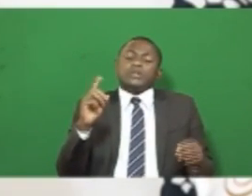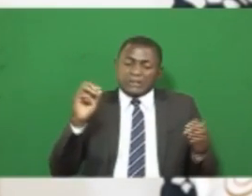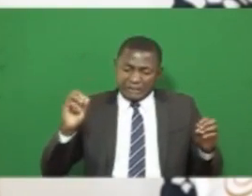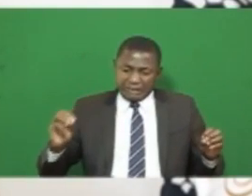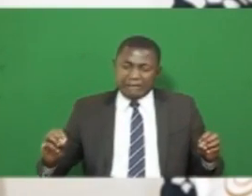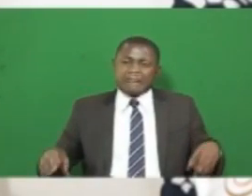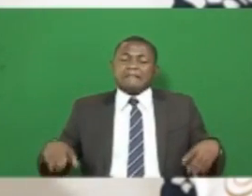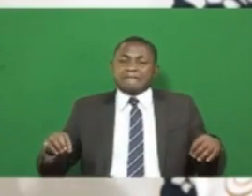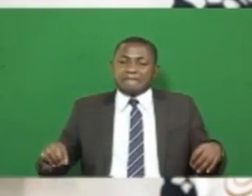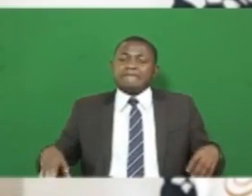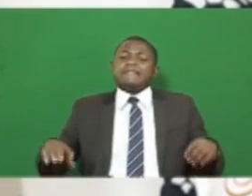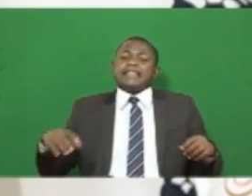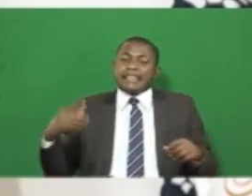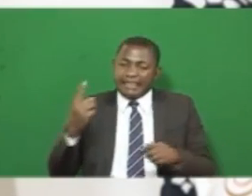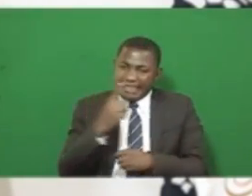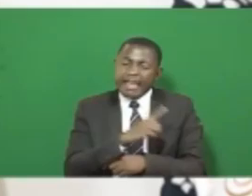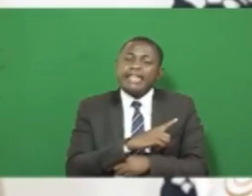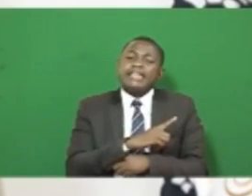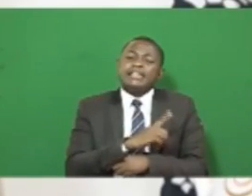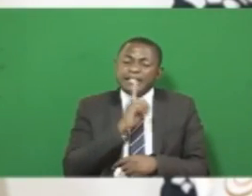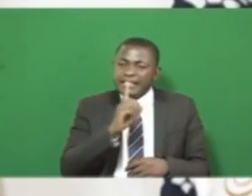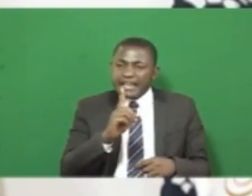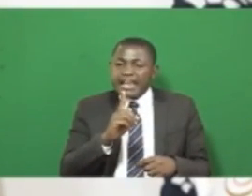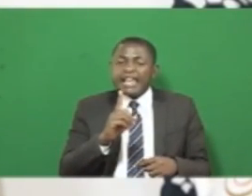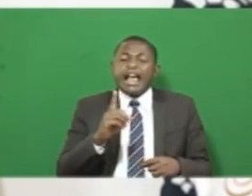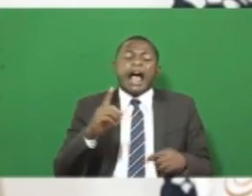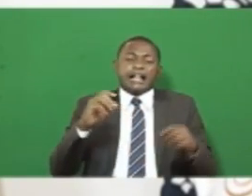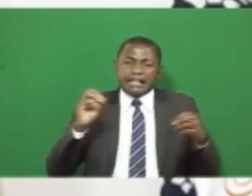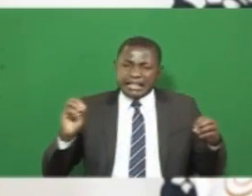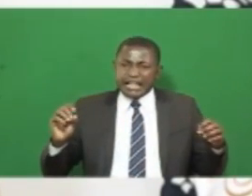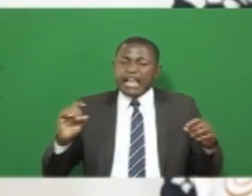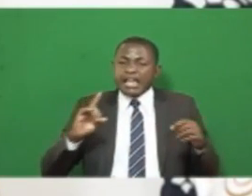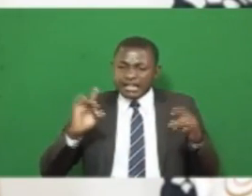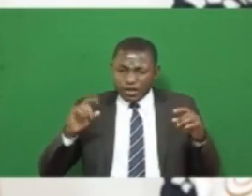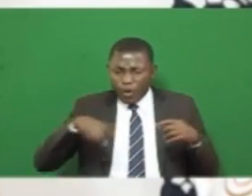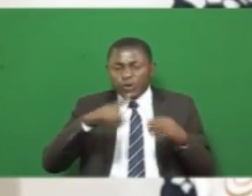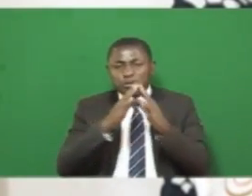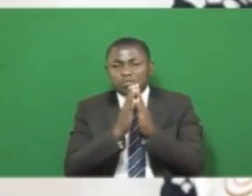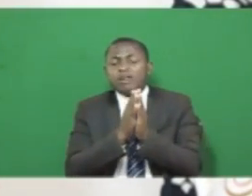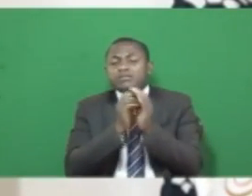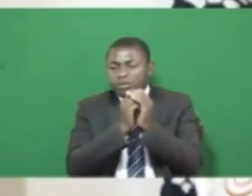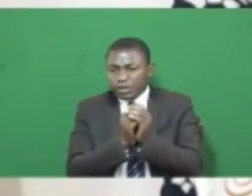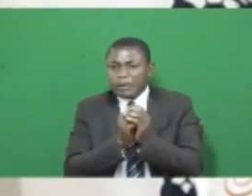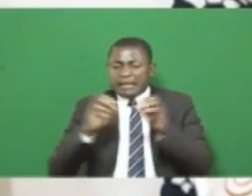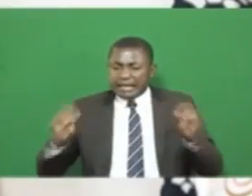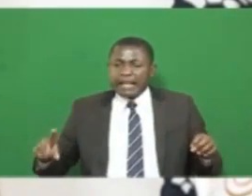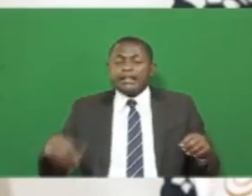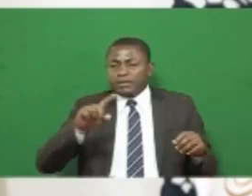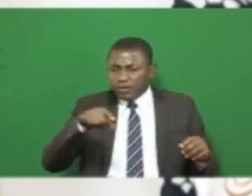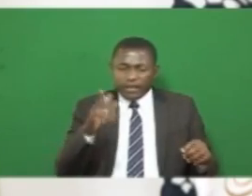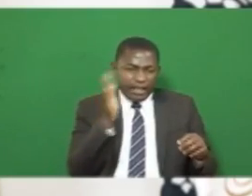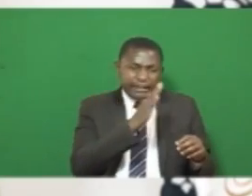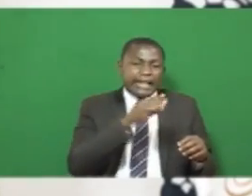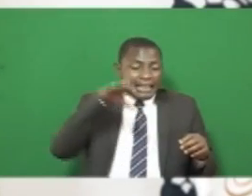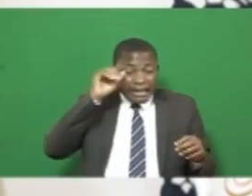rinoti mitemo haisina basa yave mumvuri yave muperekedzi kuti tisita pana Kristu hatimboendai tinzwe vaRoma